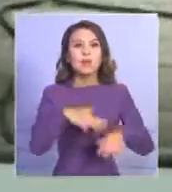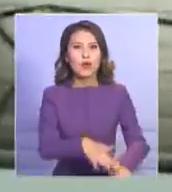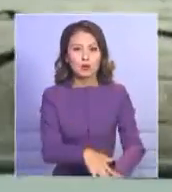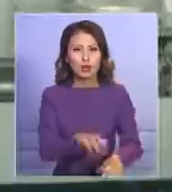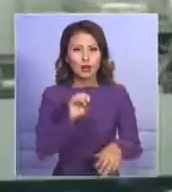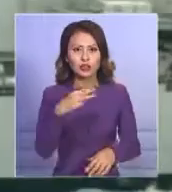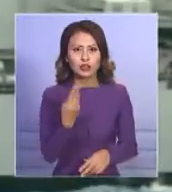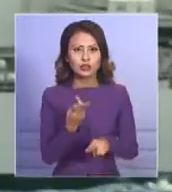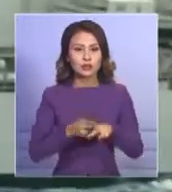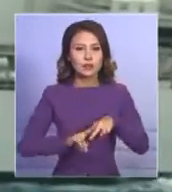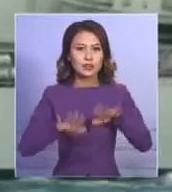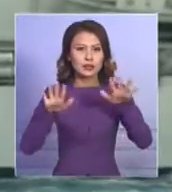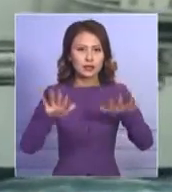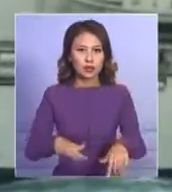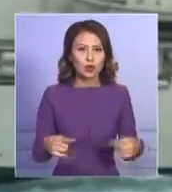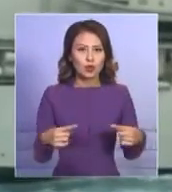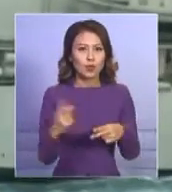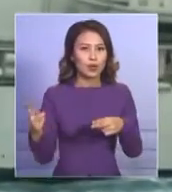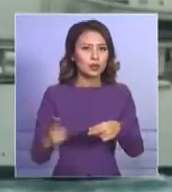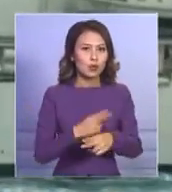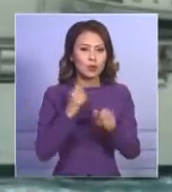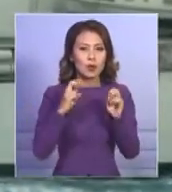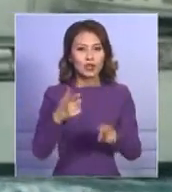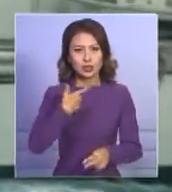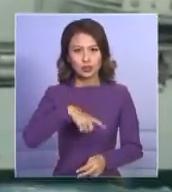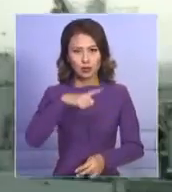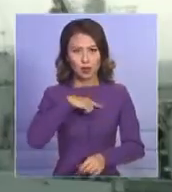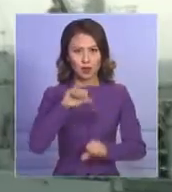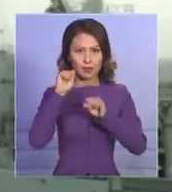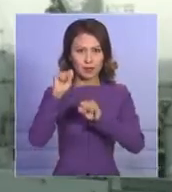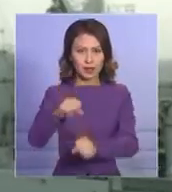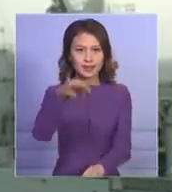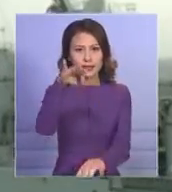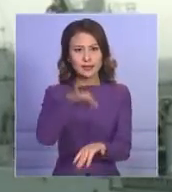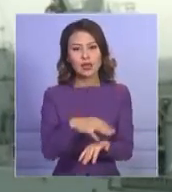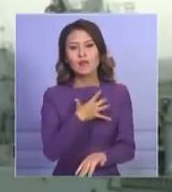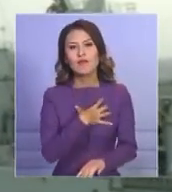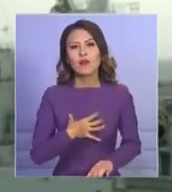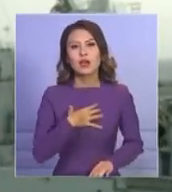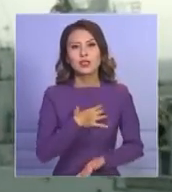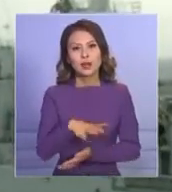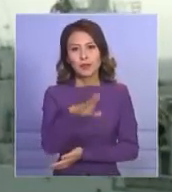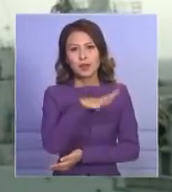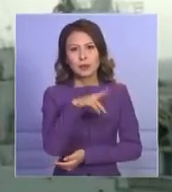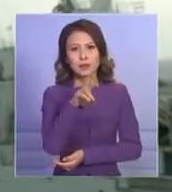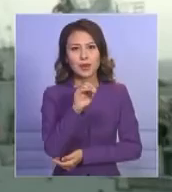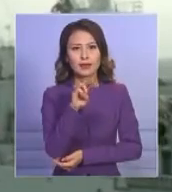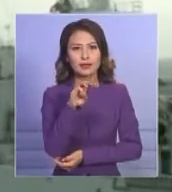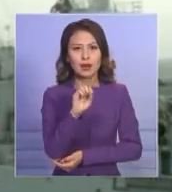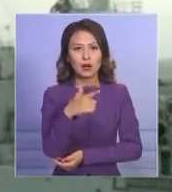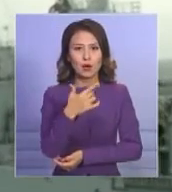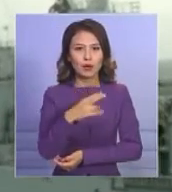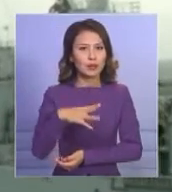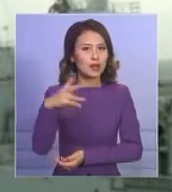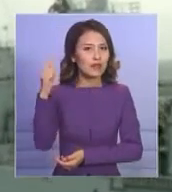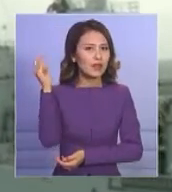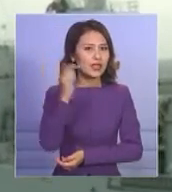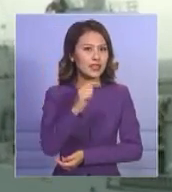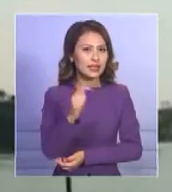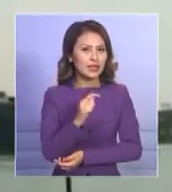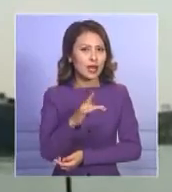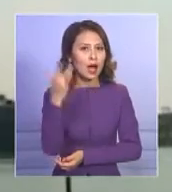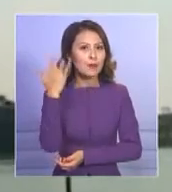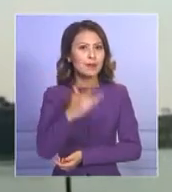ақш кемелеріне қауіп төндірген. Сондықтан бұл қадам өзін өзі қорғау мақсатында жасалды, дейді Пентагон өкілдері. Еске сала кетейік, жексенбі